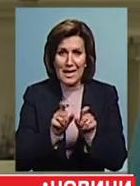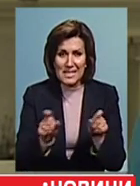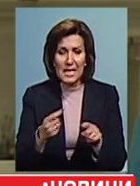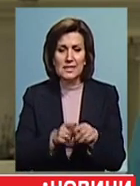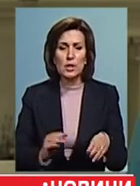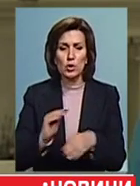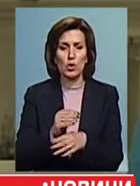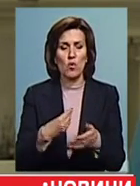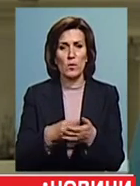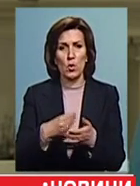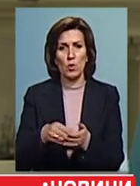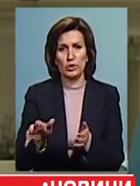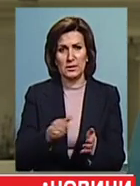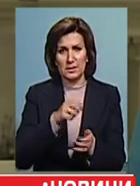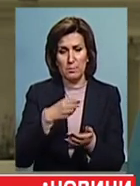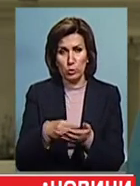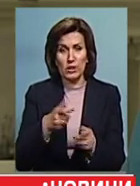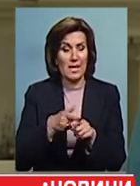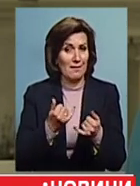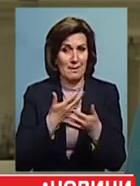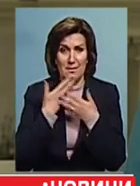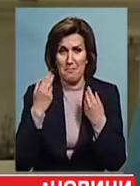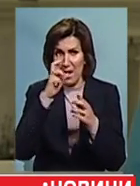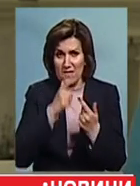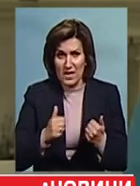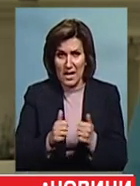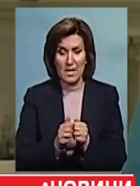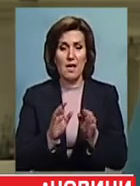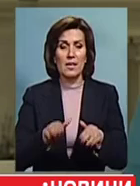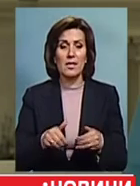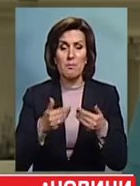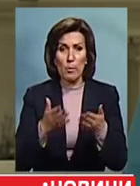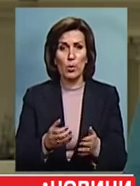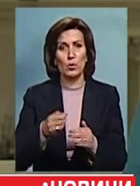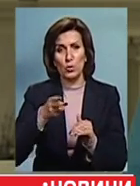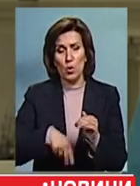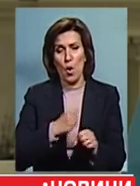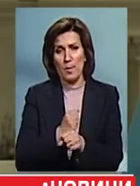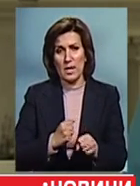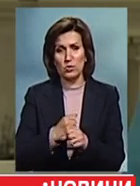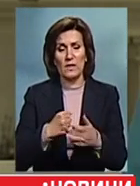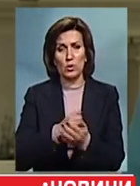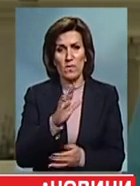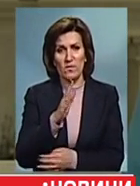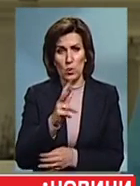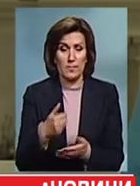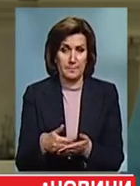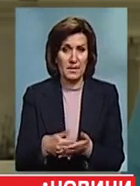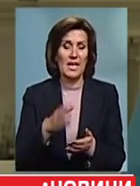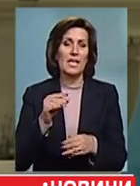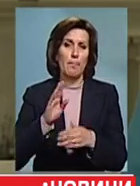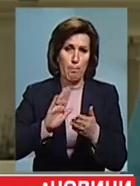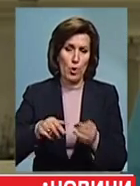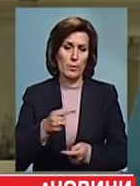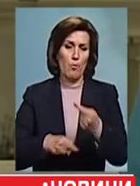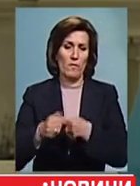це додаткові гроші з бюджету, яких нині немає в країні, і пропонують доопрацювати цей законопроект до вівторка, до прикладу, і вже